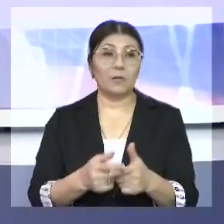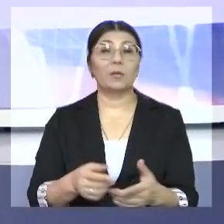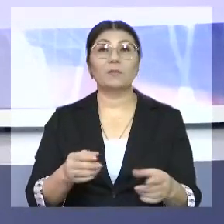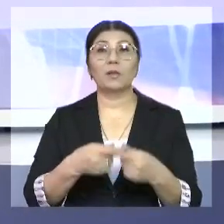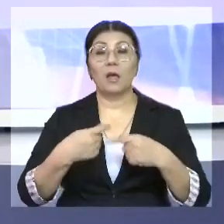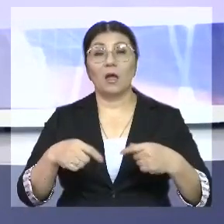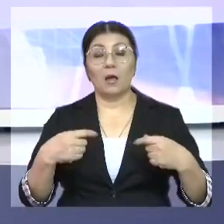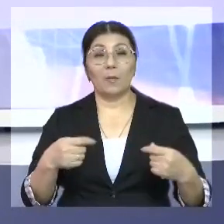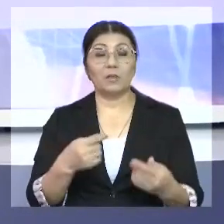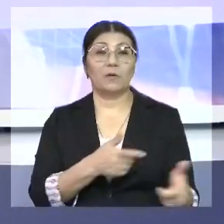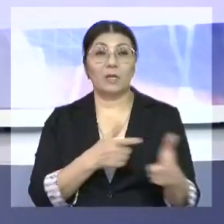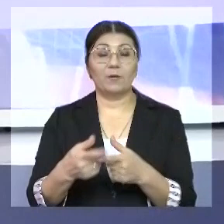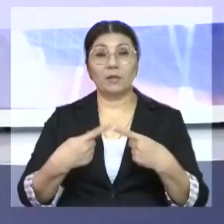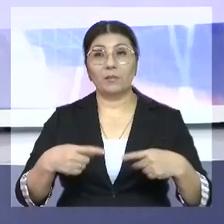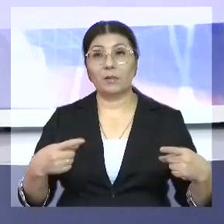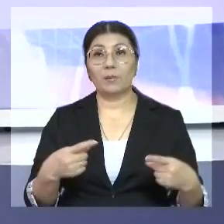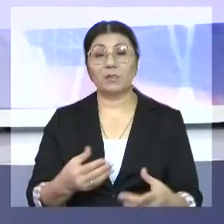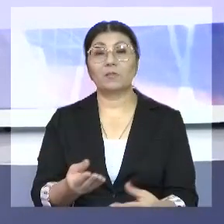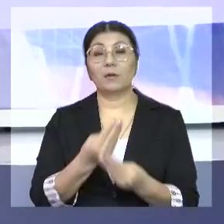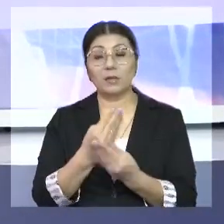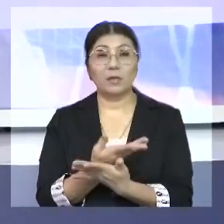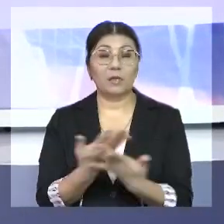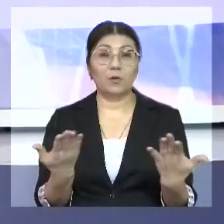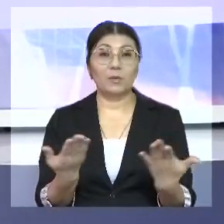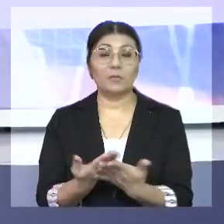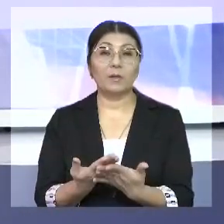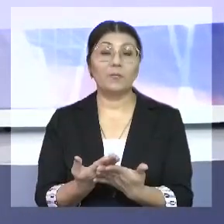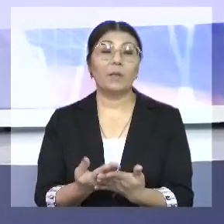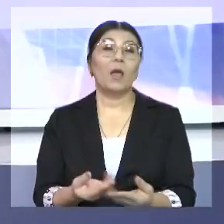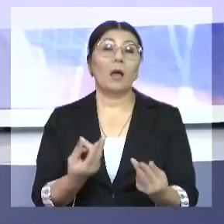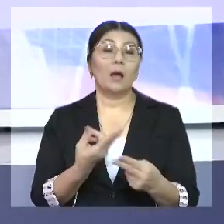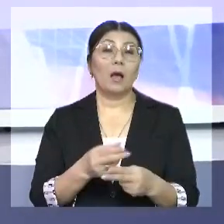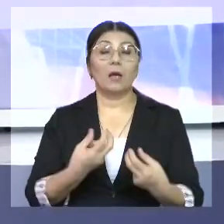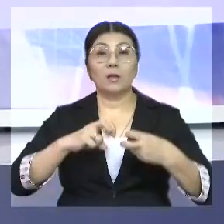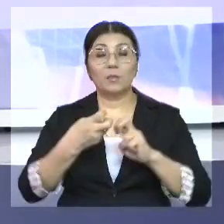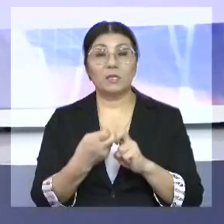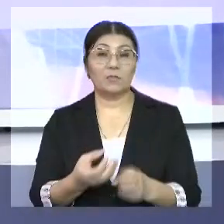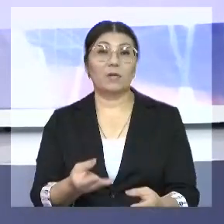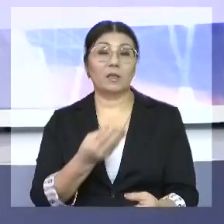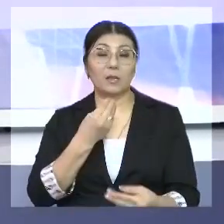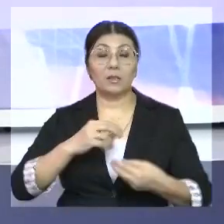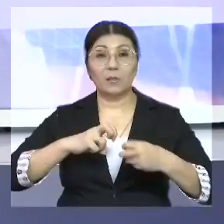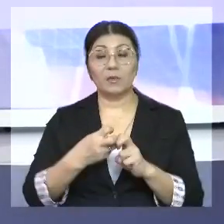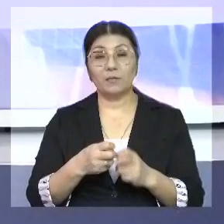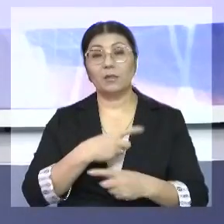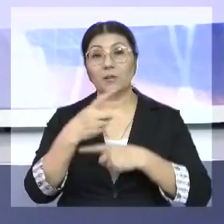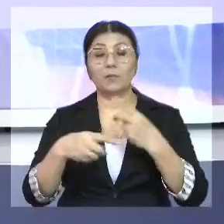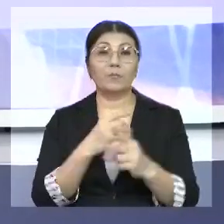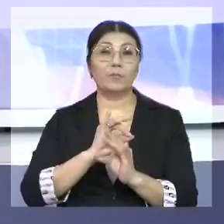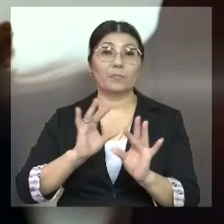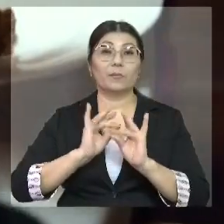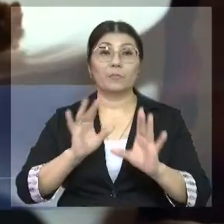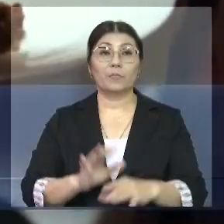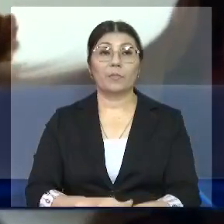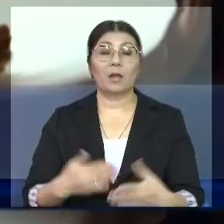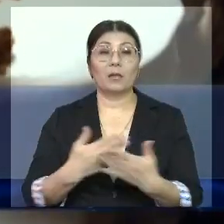магазинах позволяет готовить разнообразные блюда на любой вкус. Как не испортить праздник пищевым отравлением, узнавала Зарина Удба.